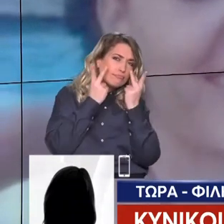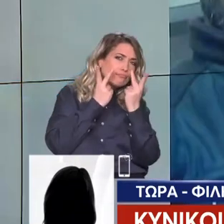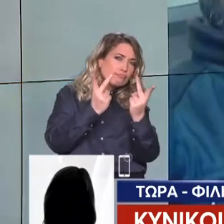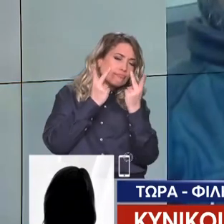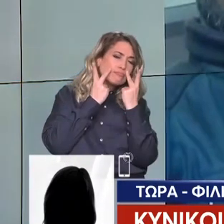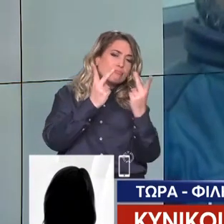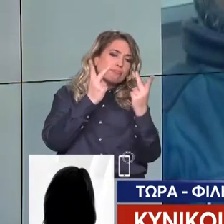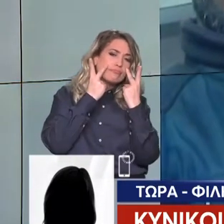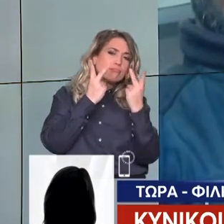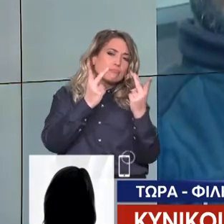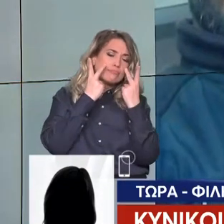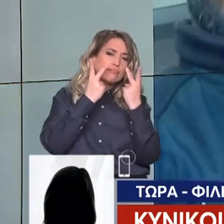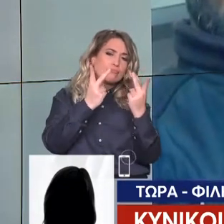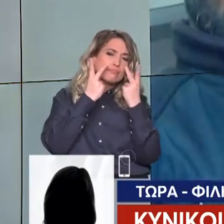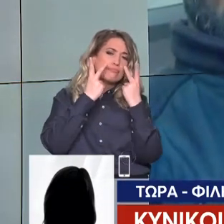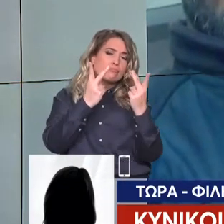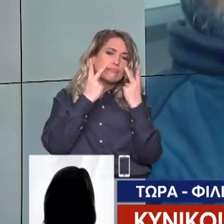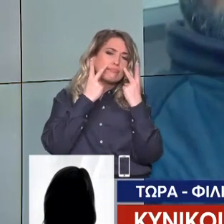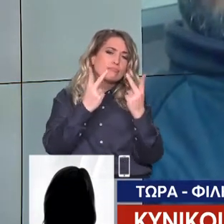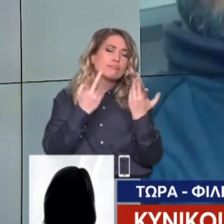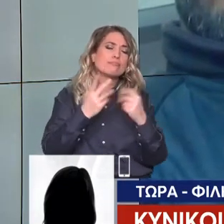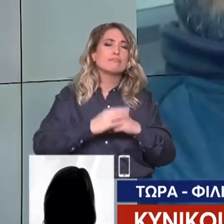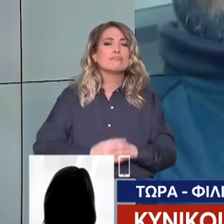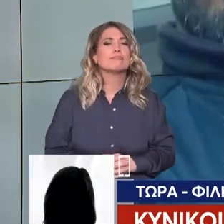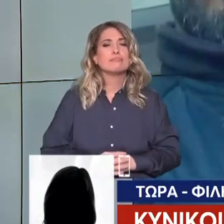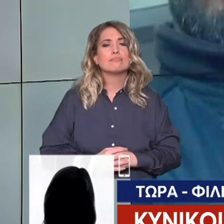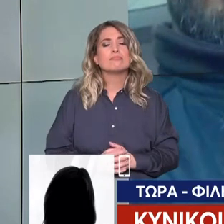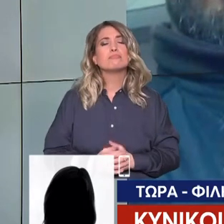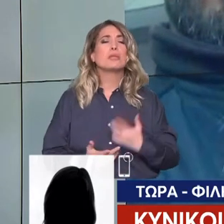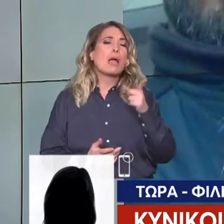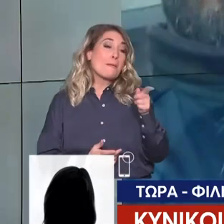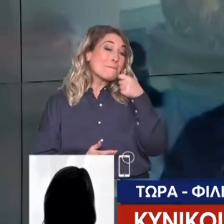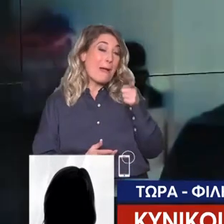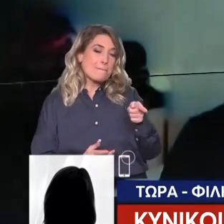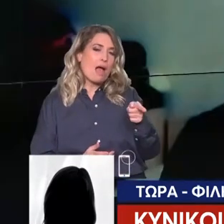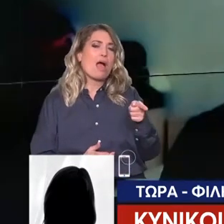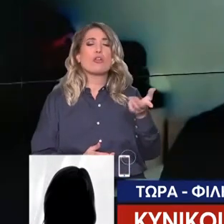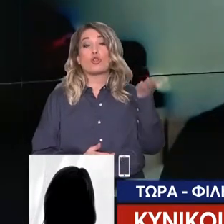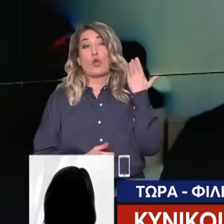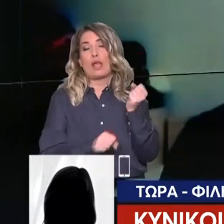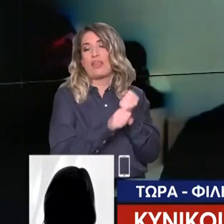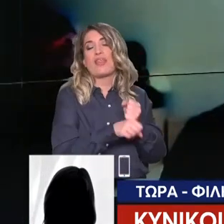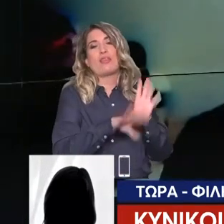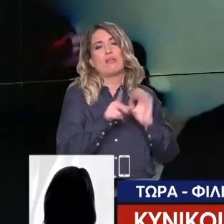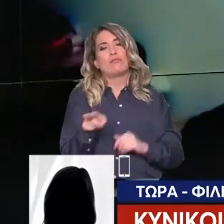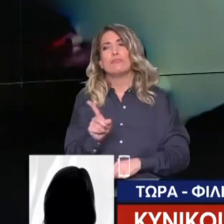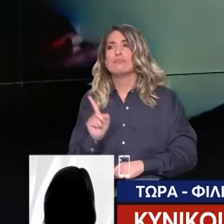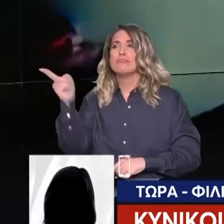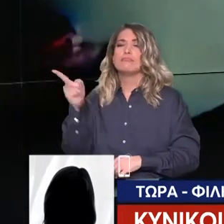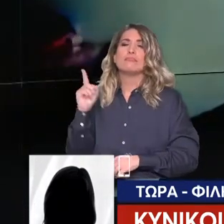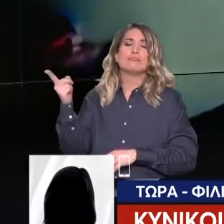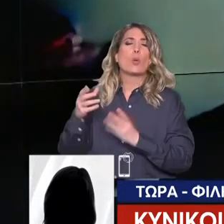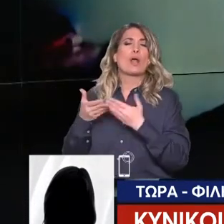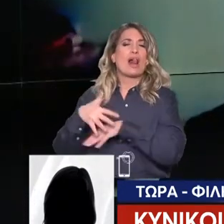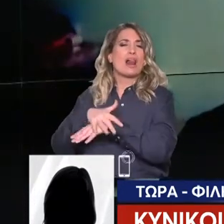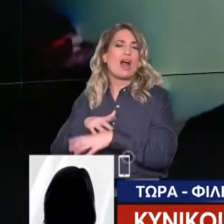Mm-hmm. Η κοπέλα δεν δούλευε, από ό,τι ξέρω. Αυτός ήταν ναυτικός, είχε τότε εξετάζανε ποιος έχει χρήματα, ποιος